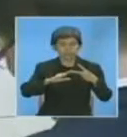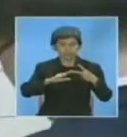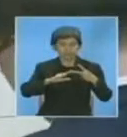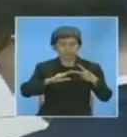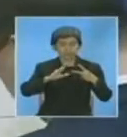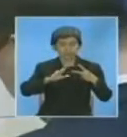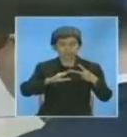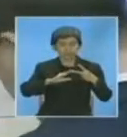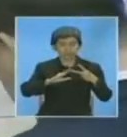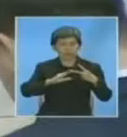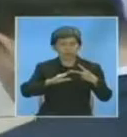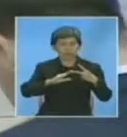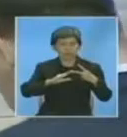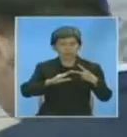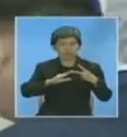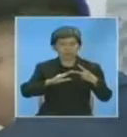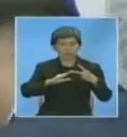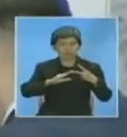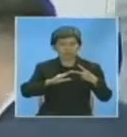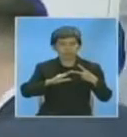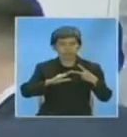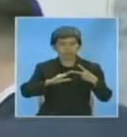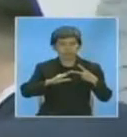สุรชัย